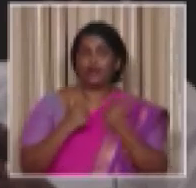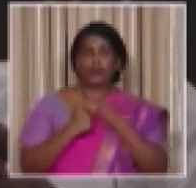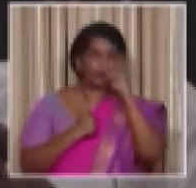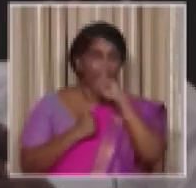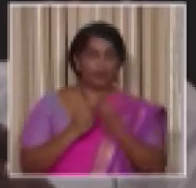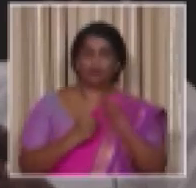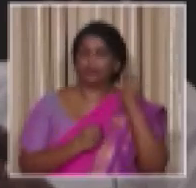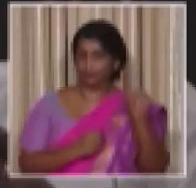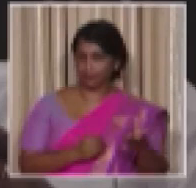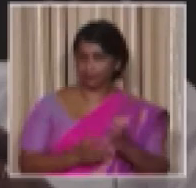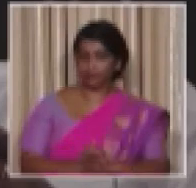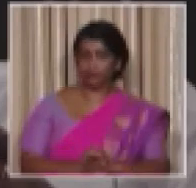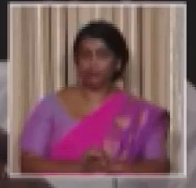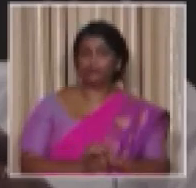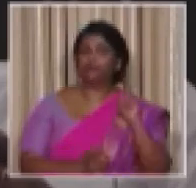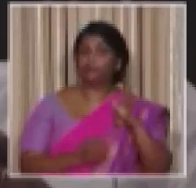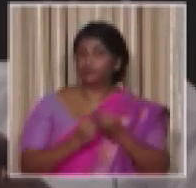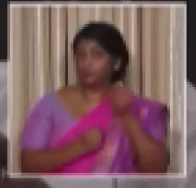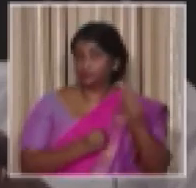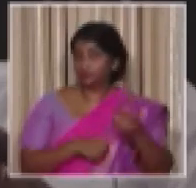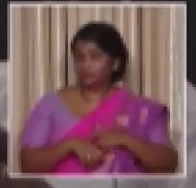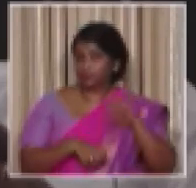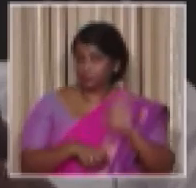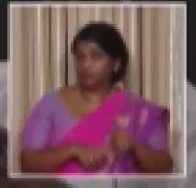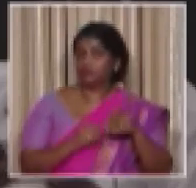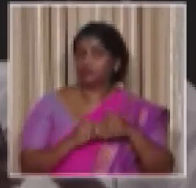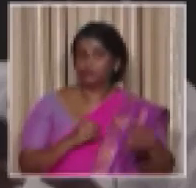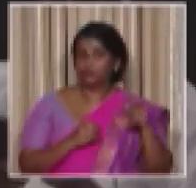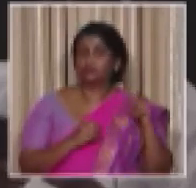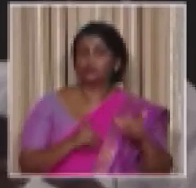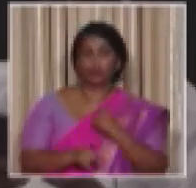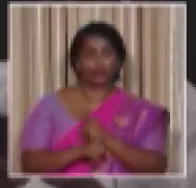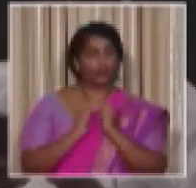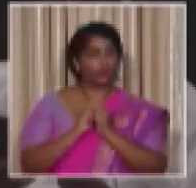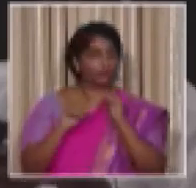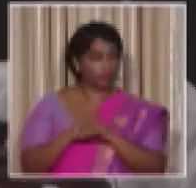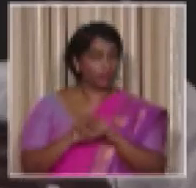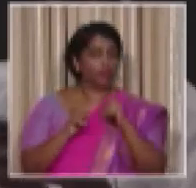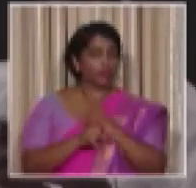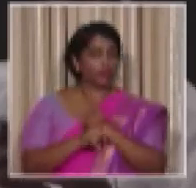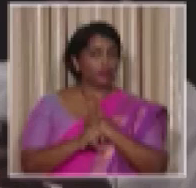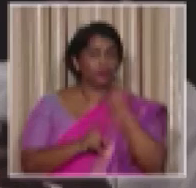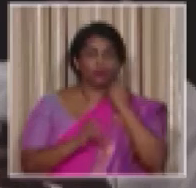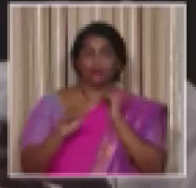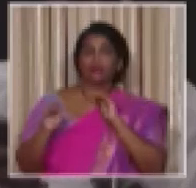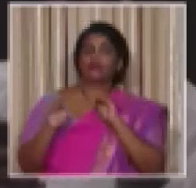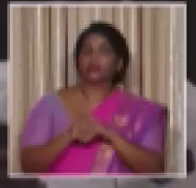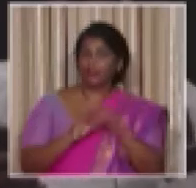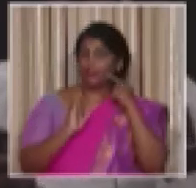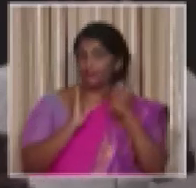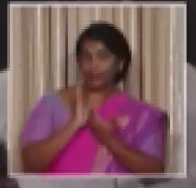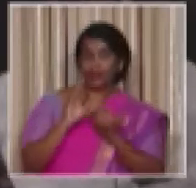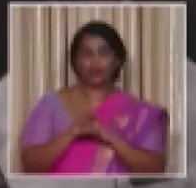ලබා දුන්නා. ඒ ලබා දෙන අවස්ථාව වෙනකොට වෙන්නේ ගුරු සේවයේ ඉඳලා මේ ගුරු අධ්‍යාපනඥ සේවයට සංගුත් විභාගයෙන්